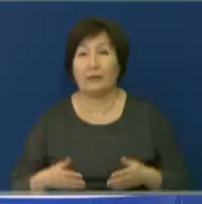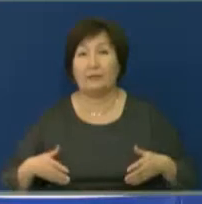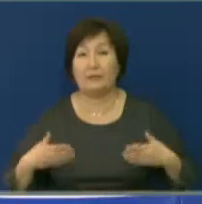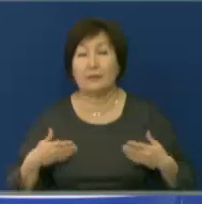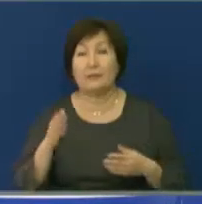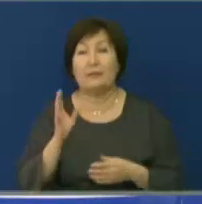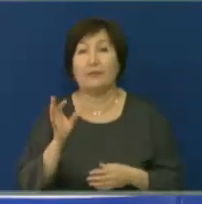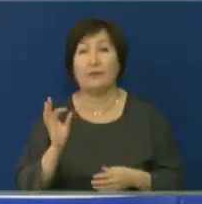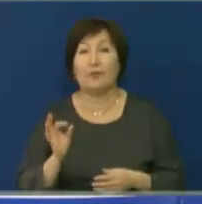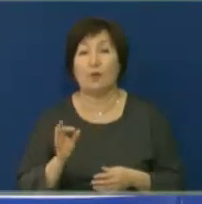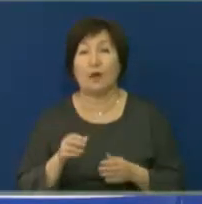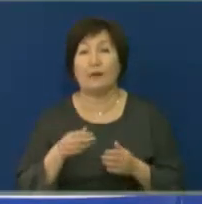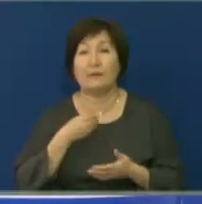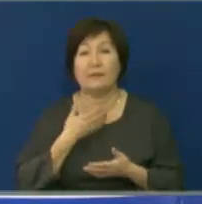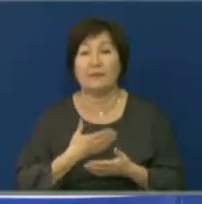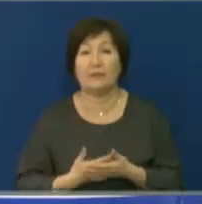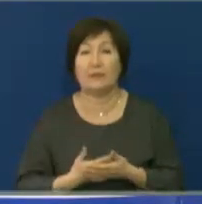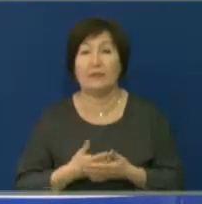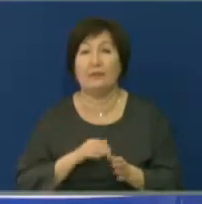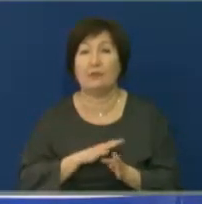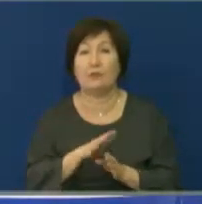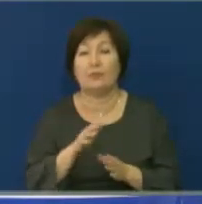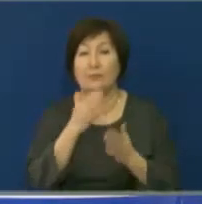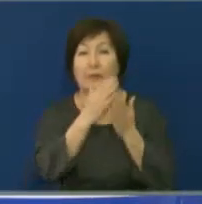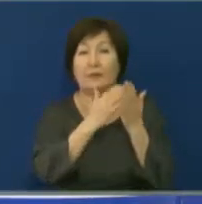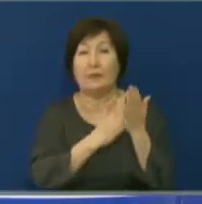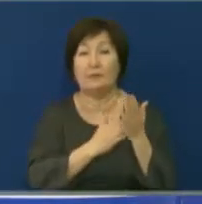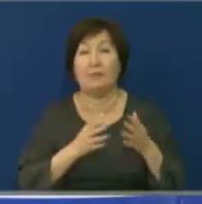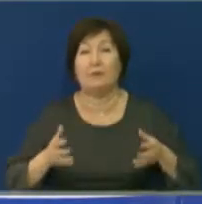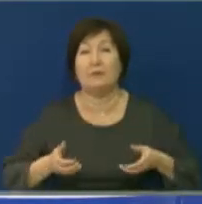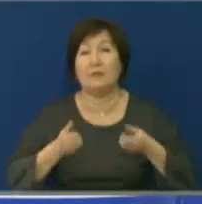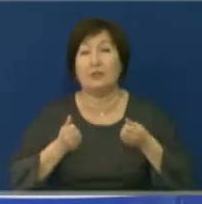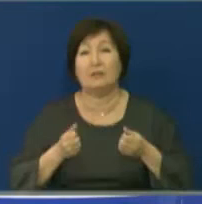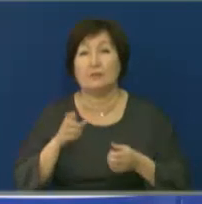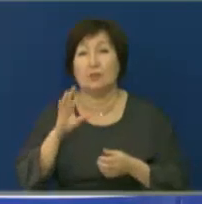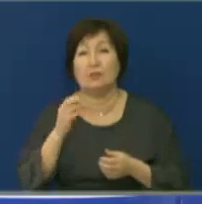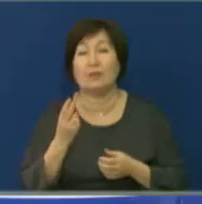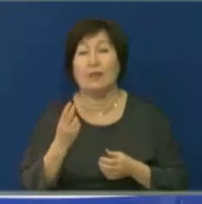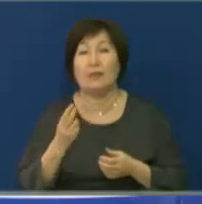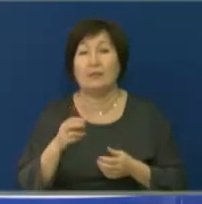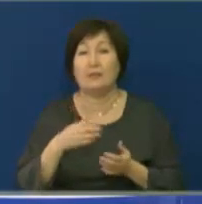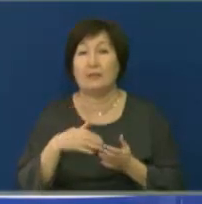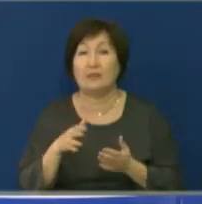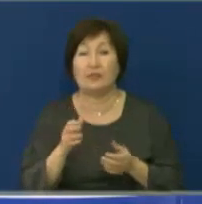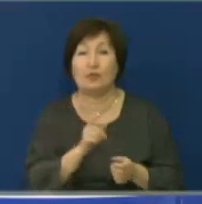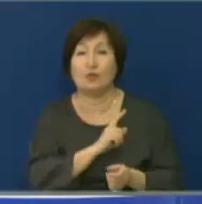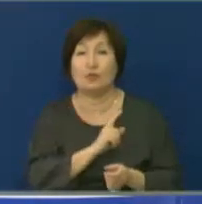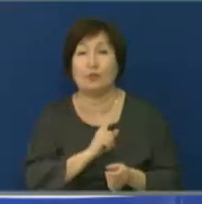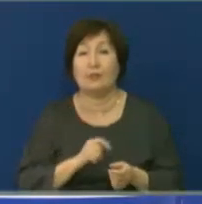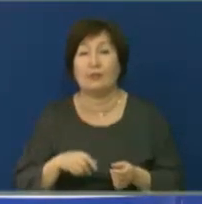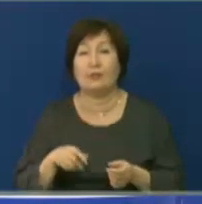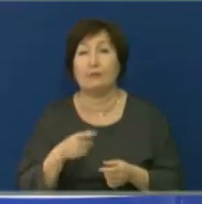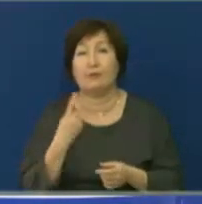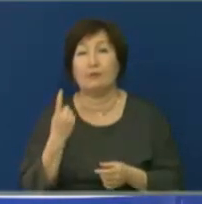В Восточном Казахстане активно реализуется комплексная программа поддержки социально незащищенных слоев населения. В первую очередь это касается